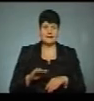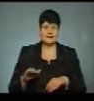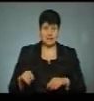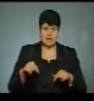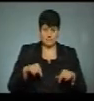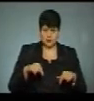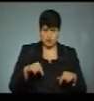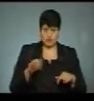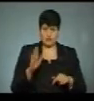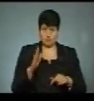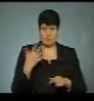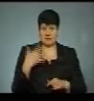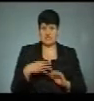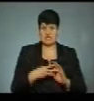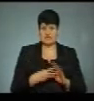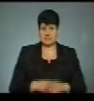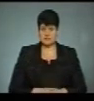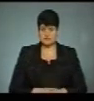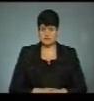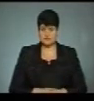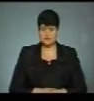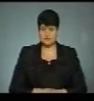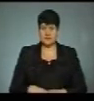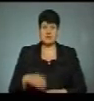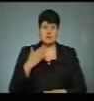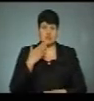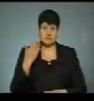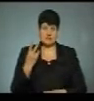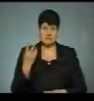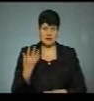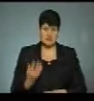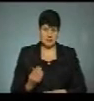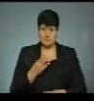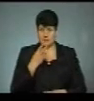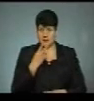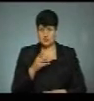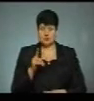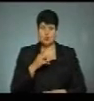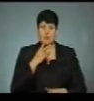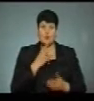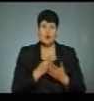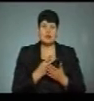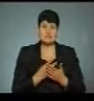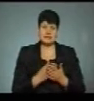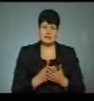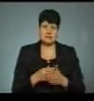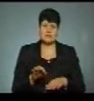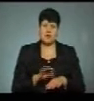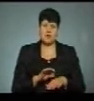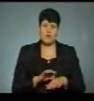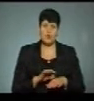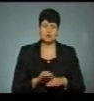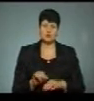– 58. За останні 2 дні бачимо, що показники